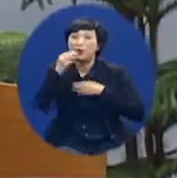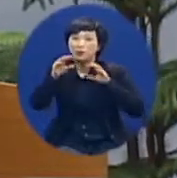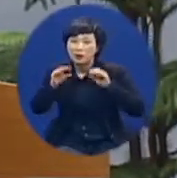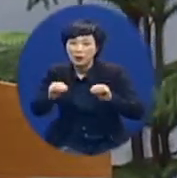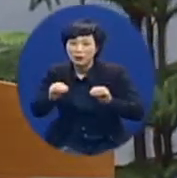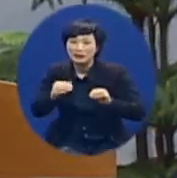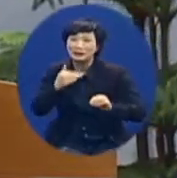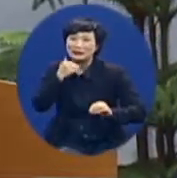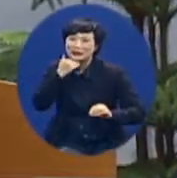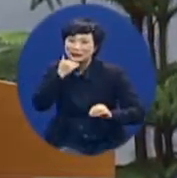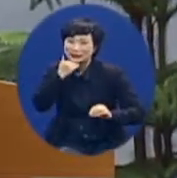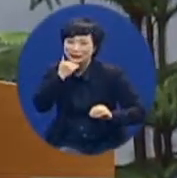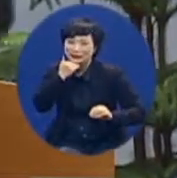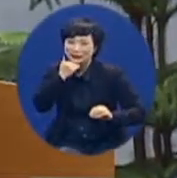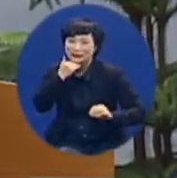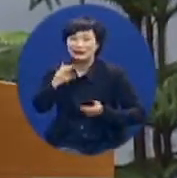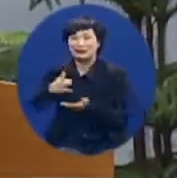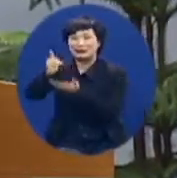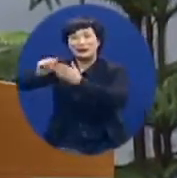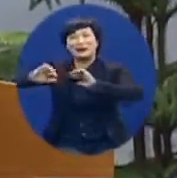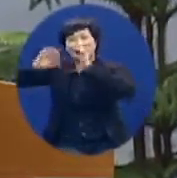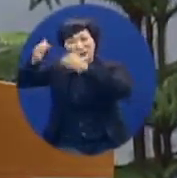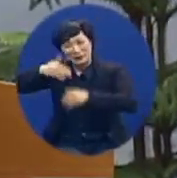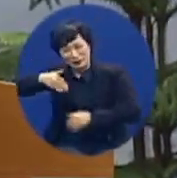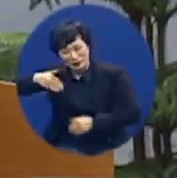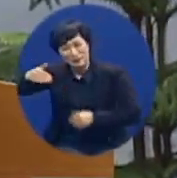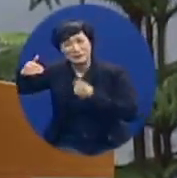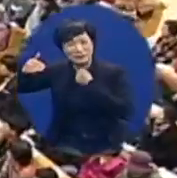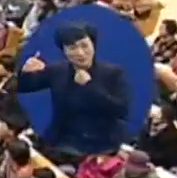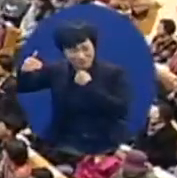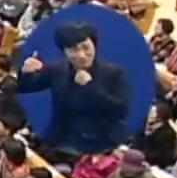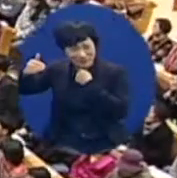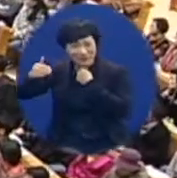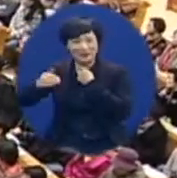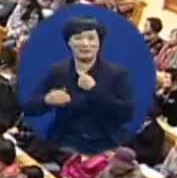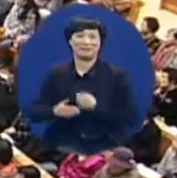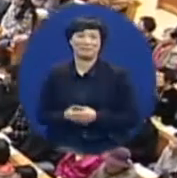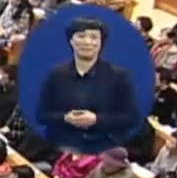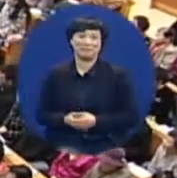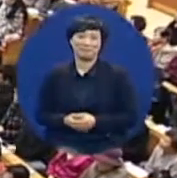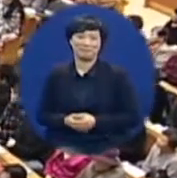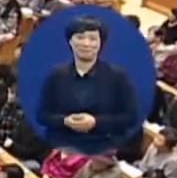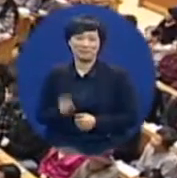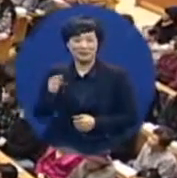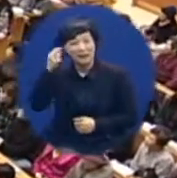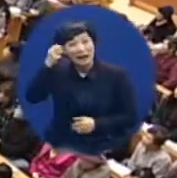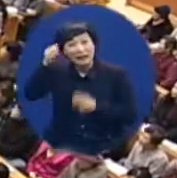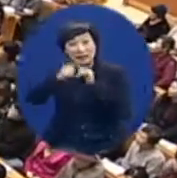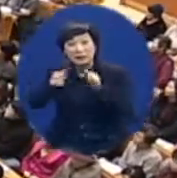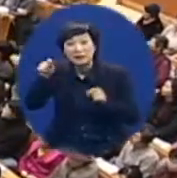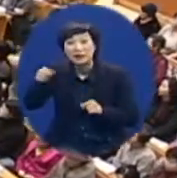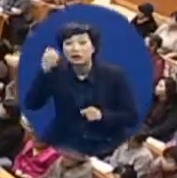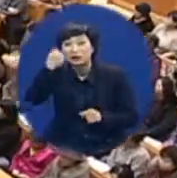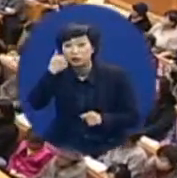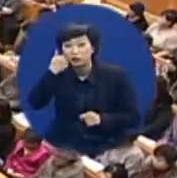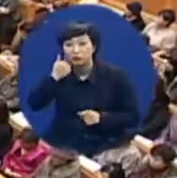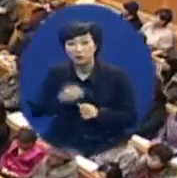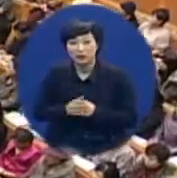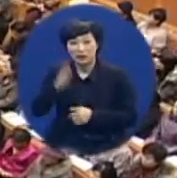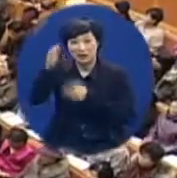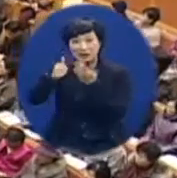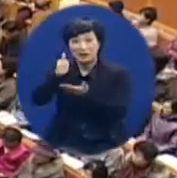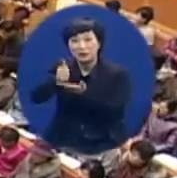끝나기를 기다렸다가 주님 나아가리라 아멘이 사람이 누구냐